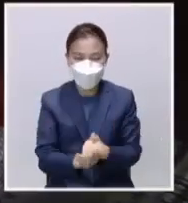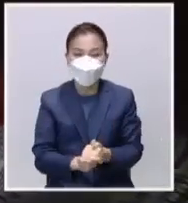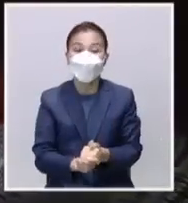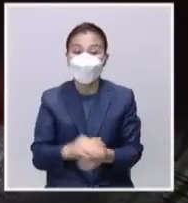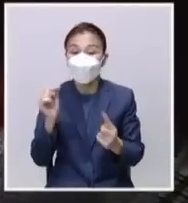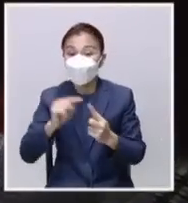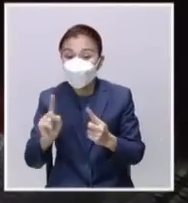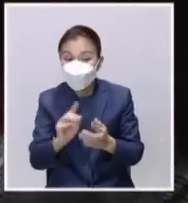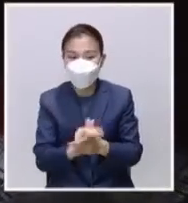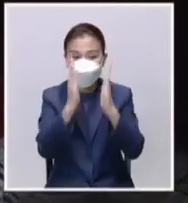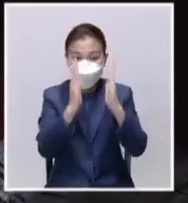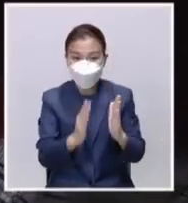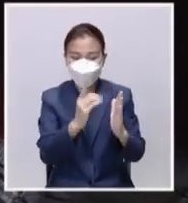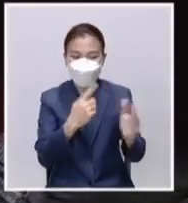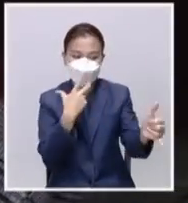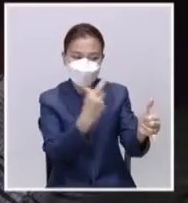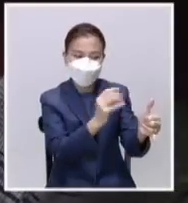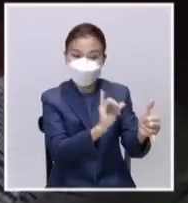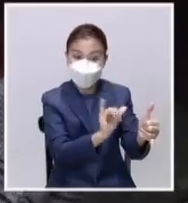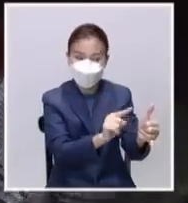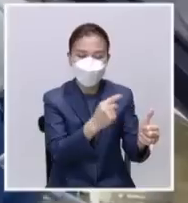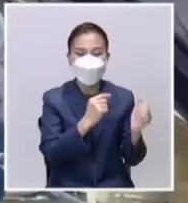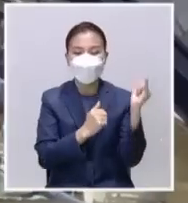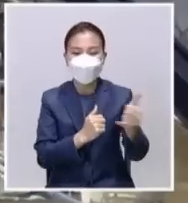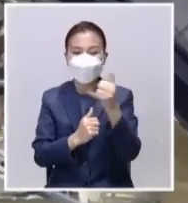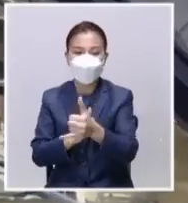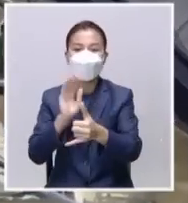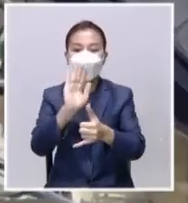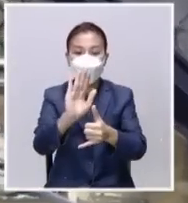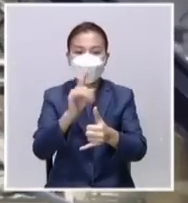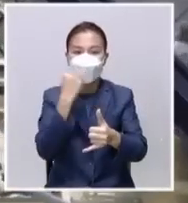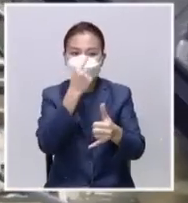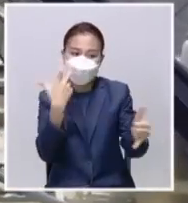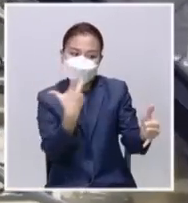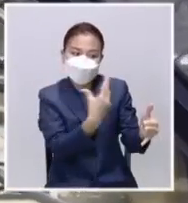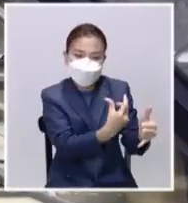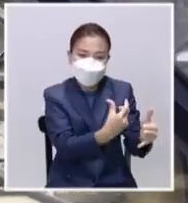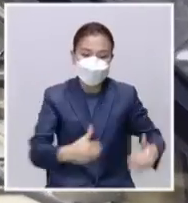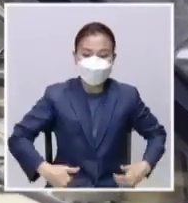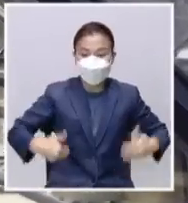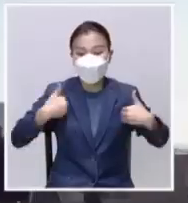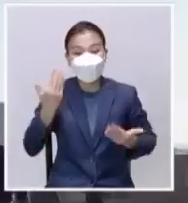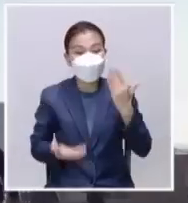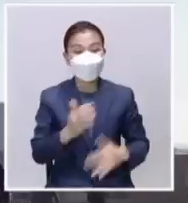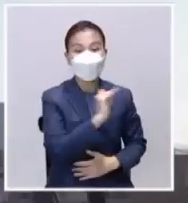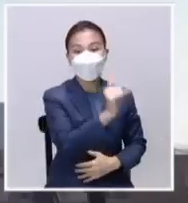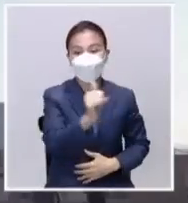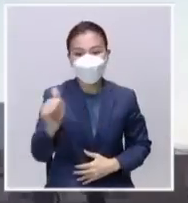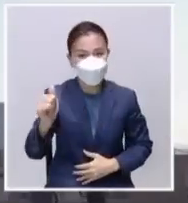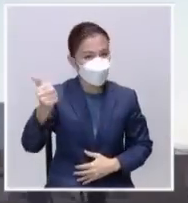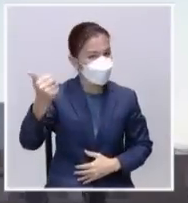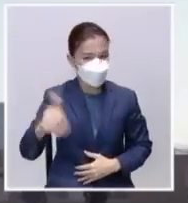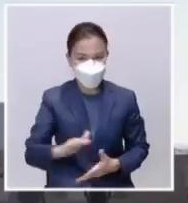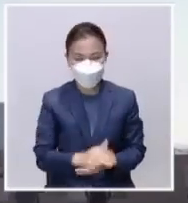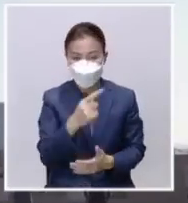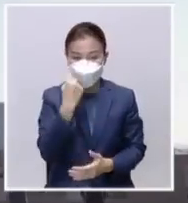ดาวน์จำกัดพื้นที่ก็ส่งผลให้กลุ่มคนที่ไม่ได้ฉีดวัคซีนต้านโควิดจะไม่สามารถกลับไปใช้ชีวิตได้ตามปกติค่ะขณะที่ผู้ที่